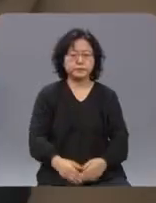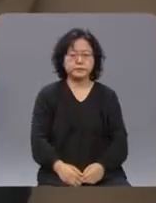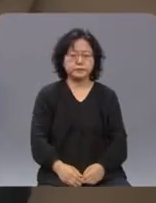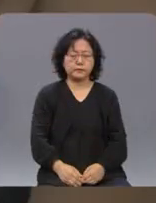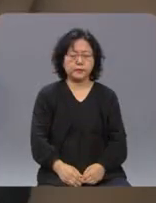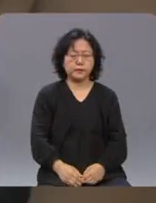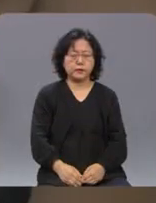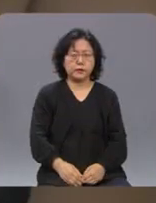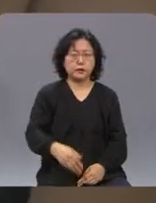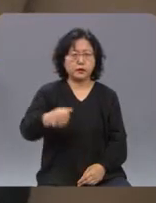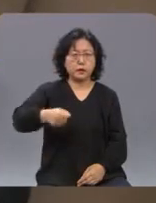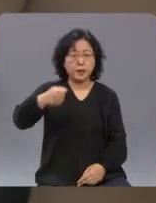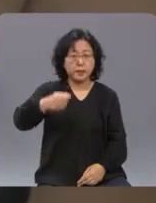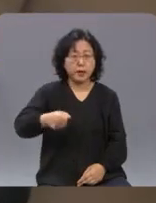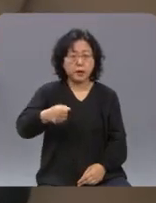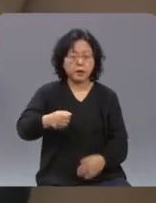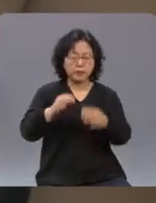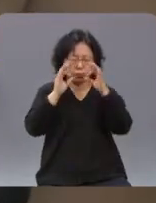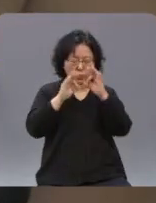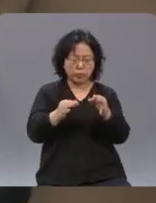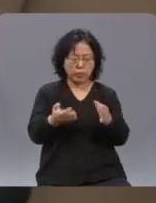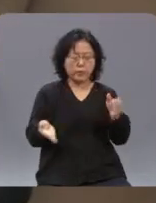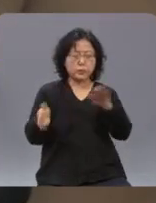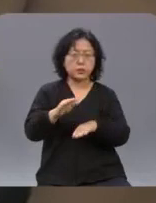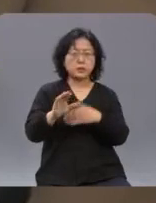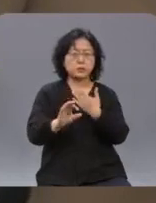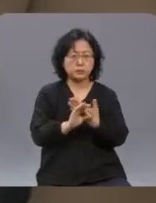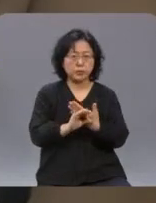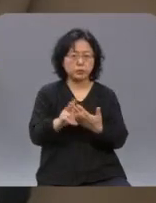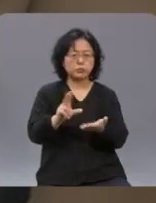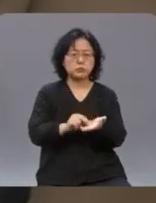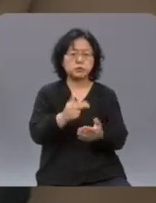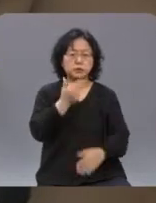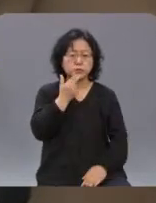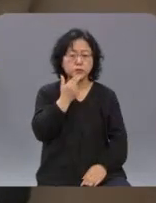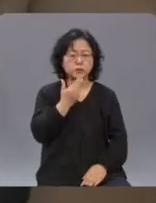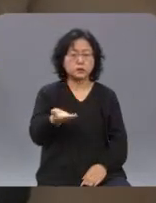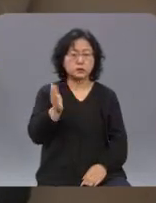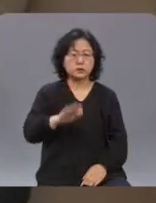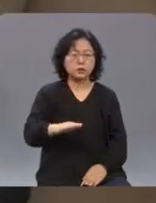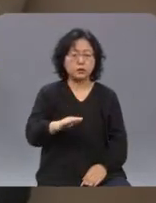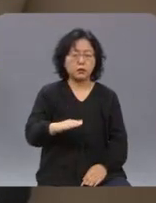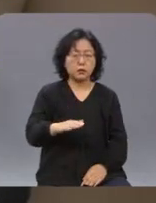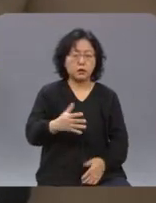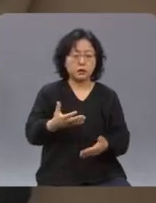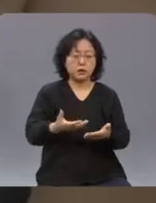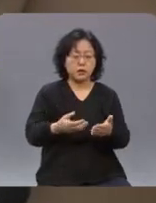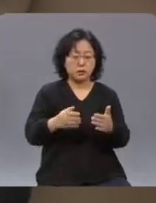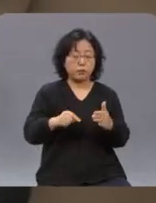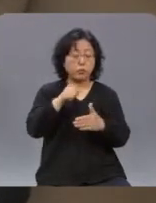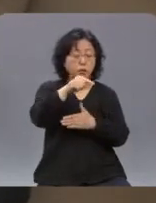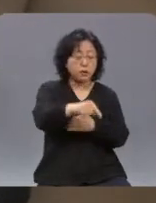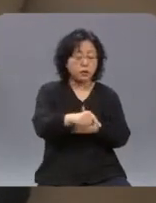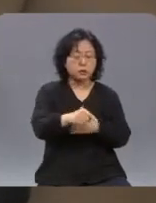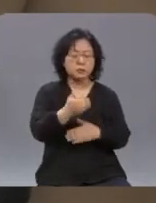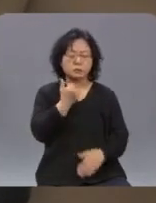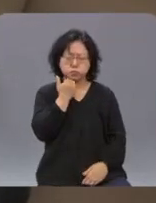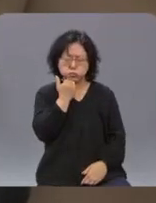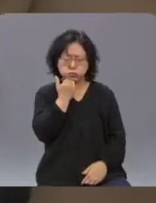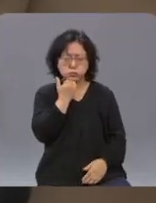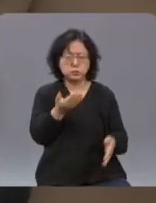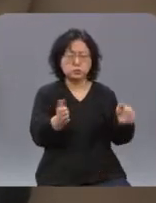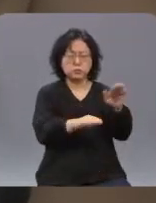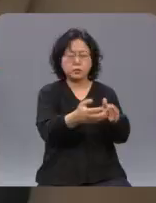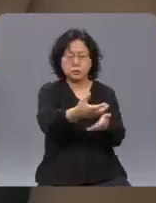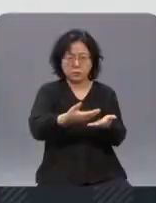그거를 거기 그 자리에서 포장을 했더라면 아무 문제가 없었죠 근데 갖고 들어가서 한참을 기다리다가 저희는